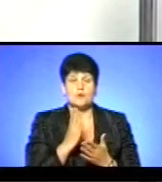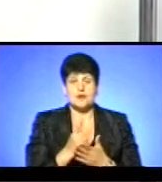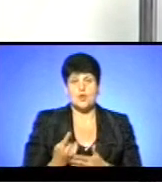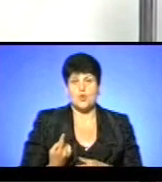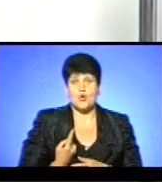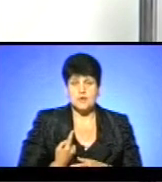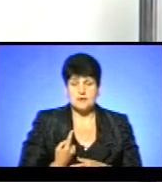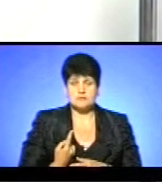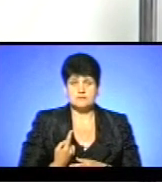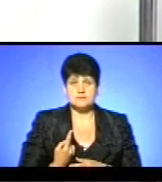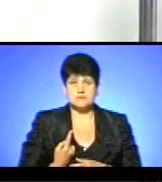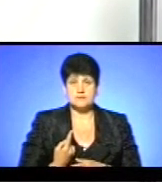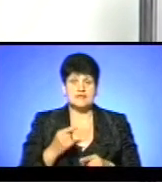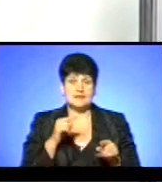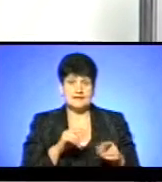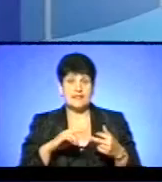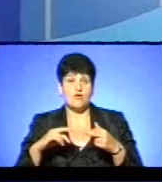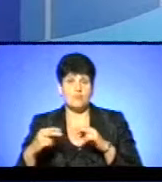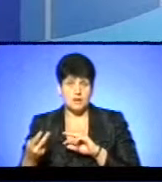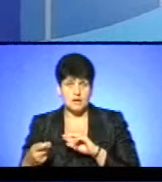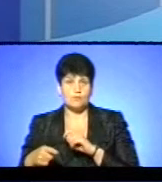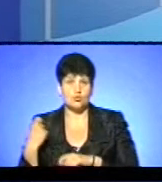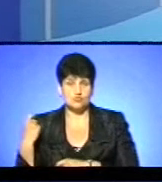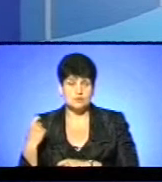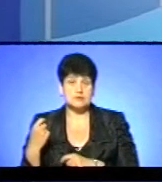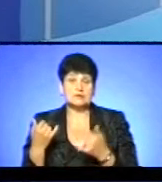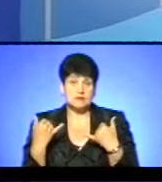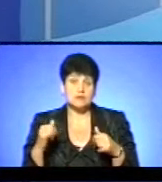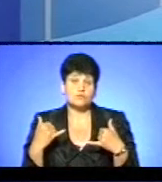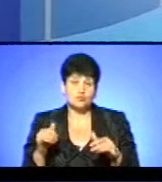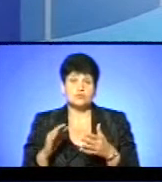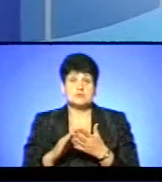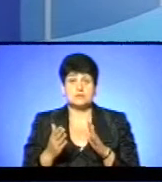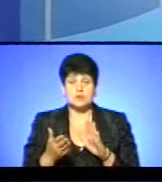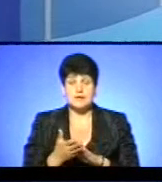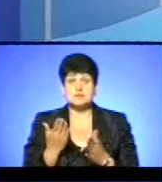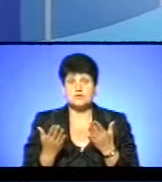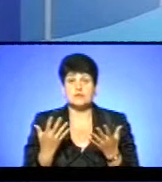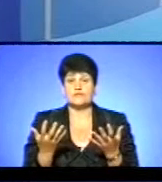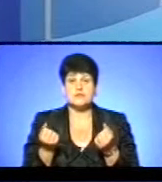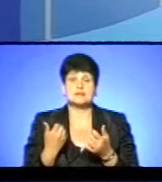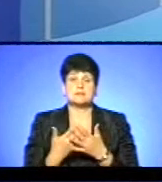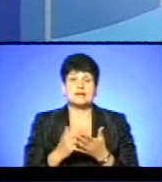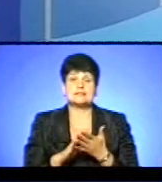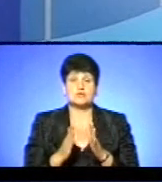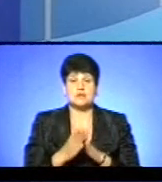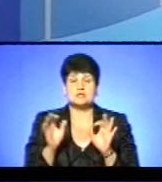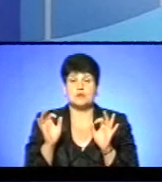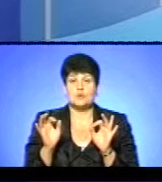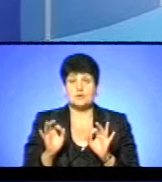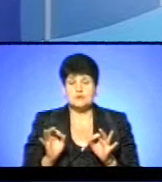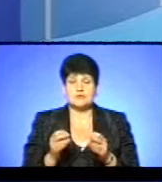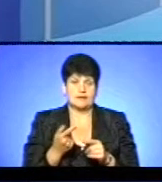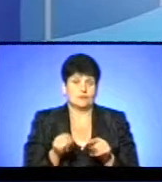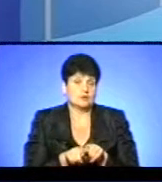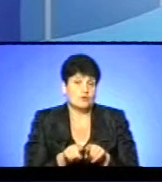охороняти її, ну, навпаки, порушують. Ну, дивує ситуація, тому що навіть, якщо взяти ситуацію осінню, де ті самі люди